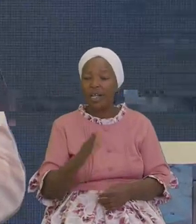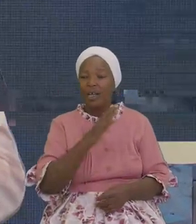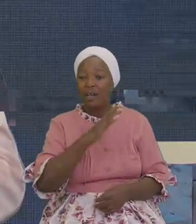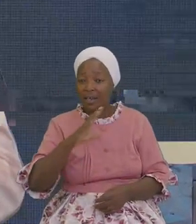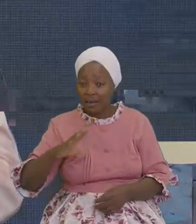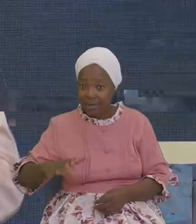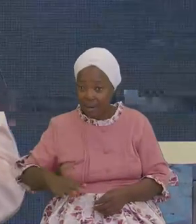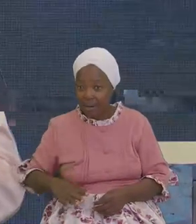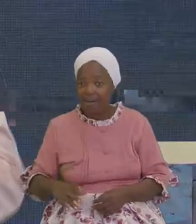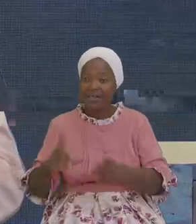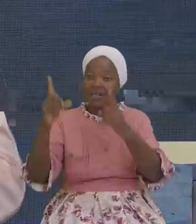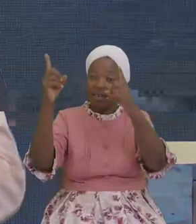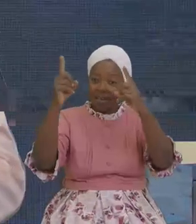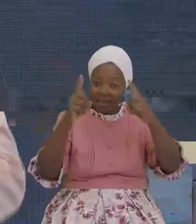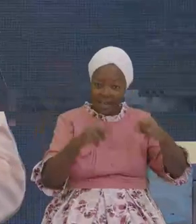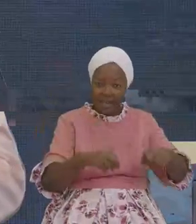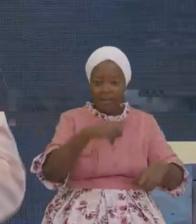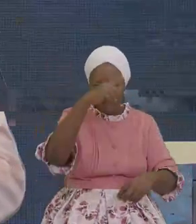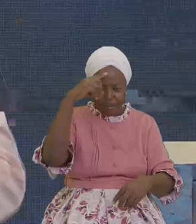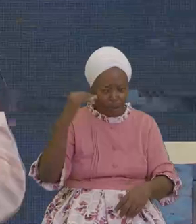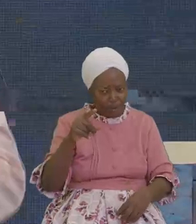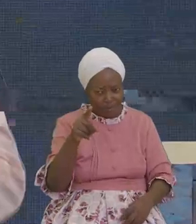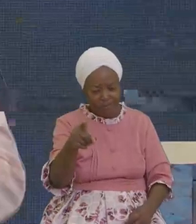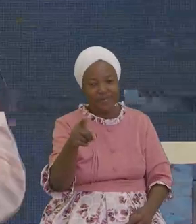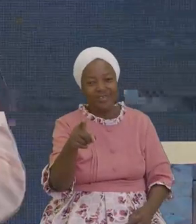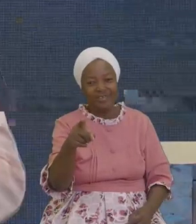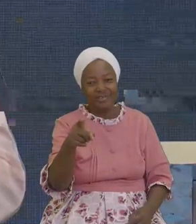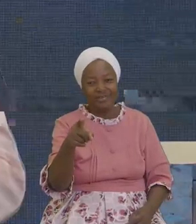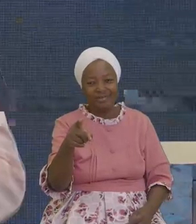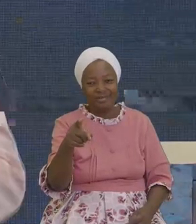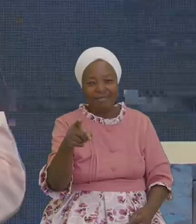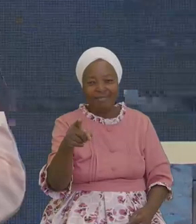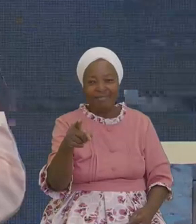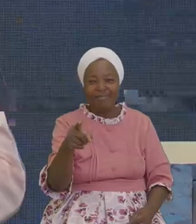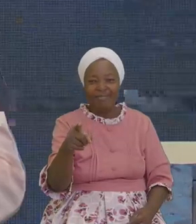Christ est venu à cause de toi.